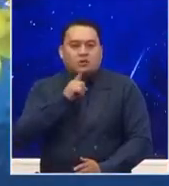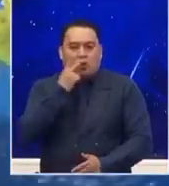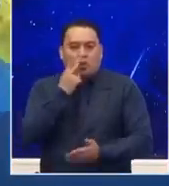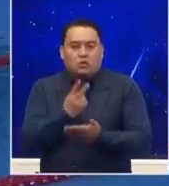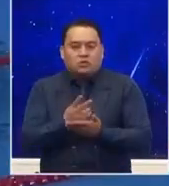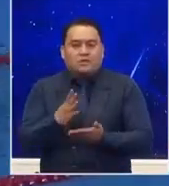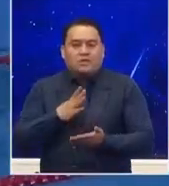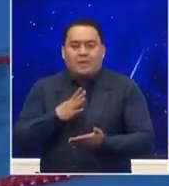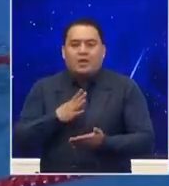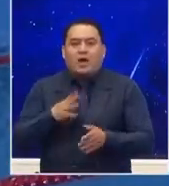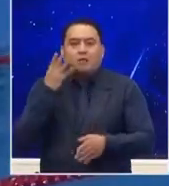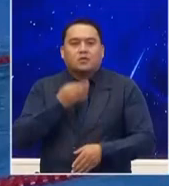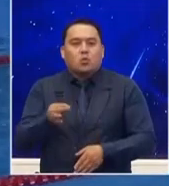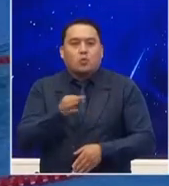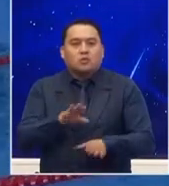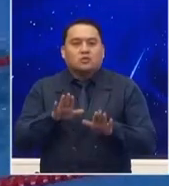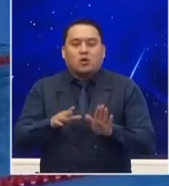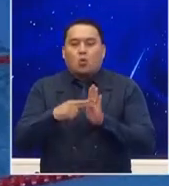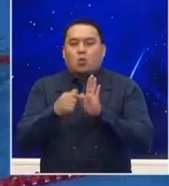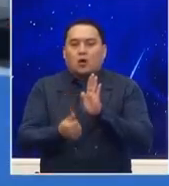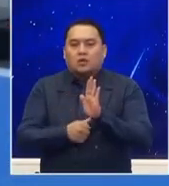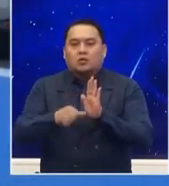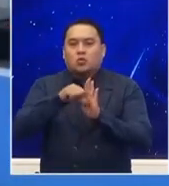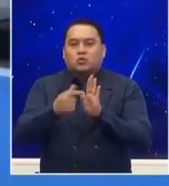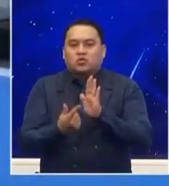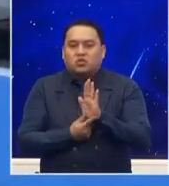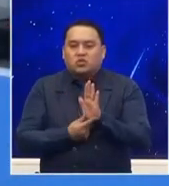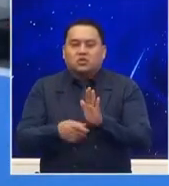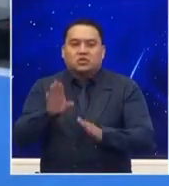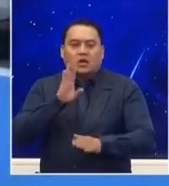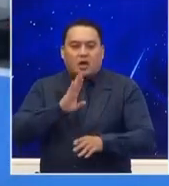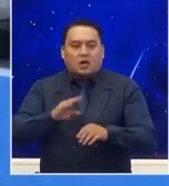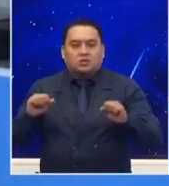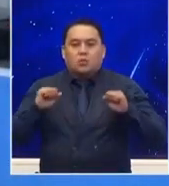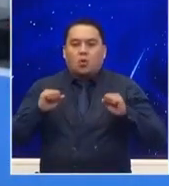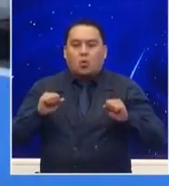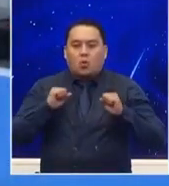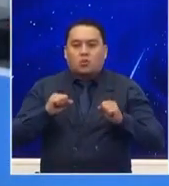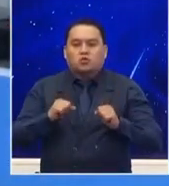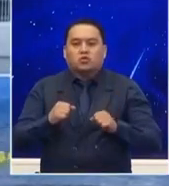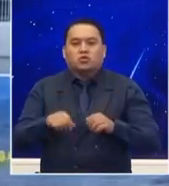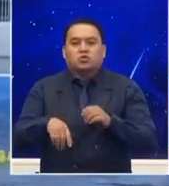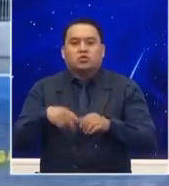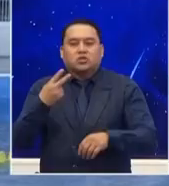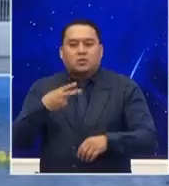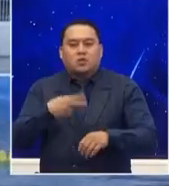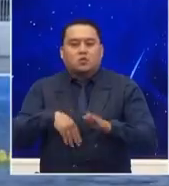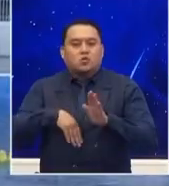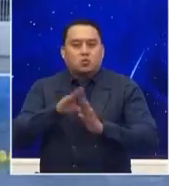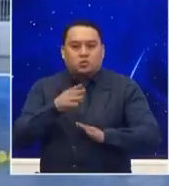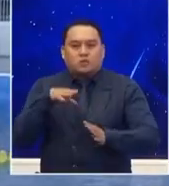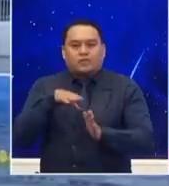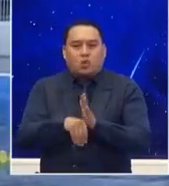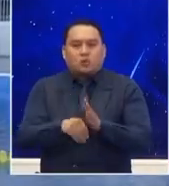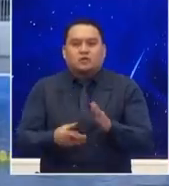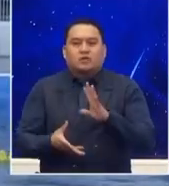көрсетті. Жетісулықтардың дені 16-17 жастағы атлеттер болатын. Дегенмен жерлестеріміз 20 ұжымның ішінде үздік жетіліктен көрінді. Мамандар